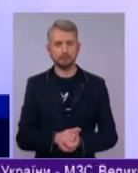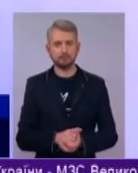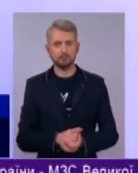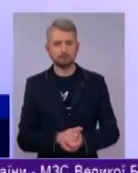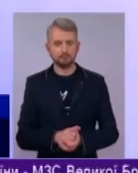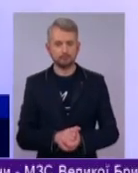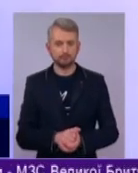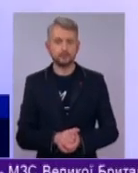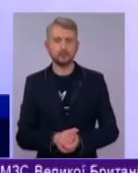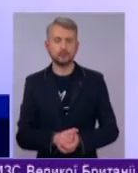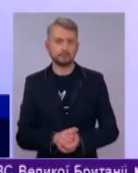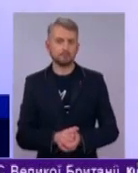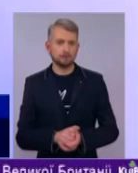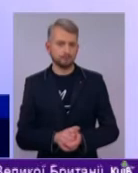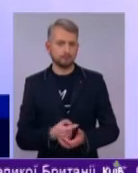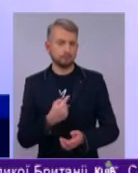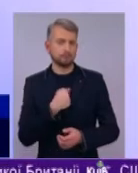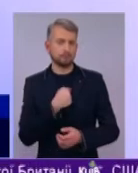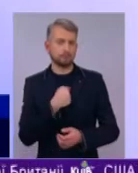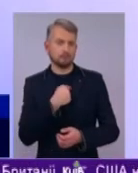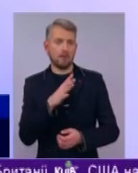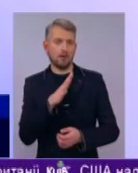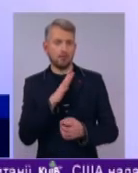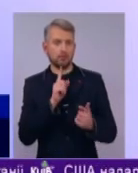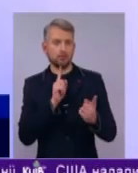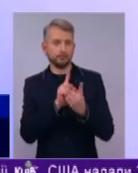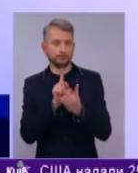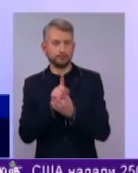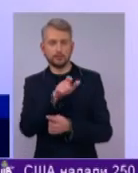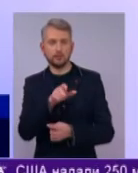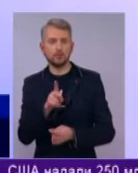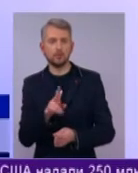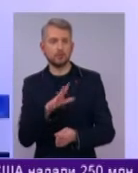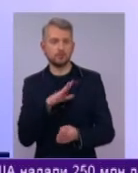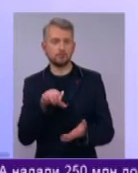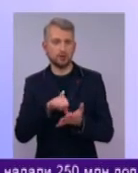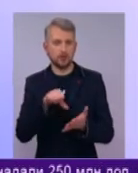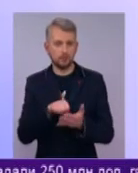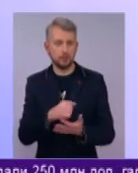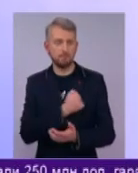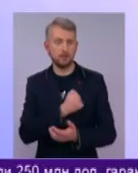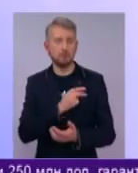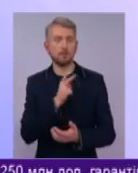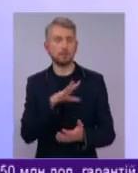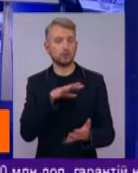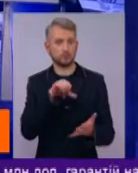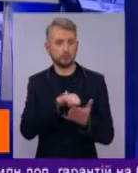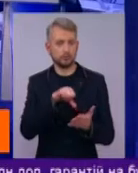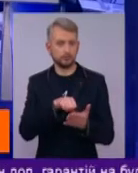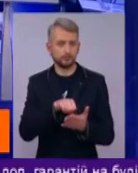Так, мені доводилось пересікатись з людьми, які приймали участь, з бійцями, які приймали участь